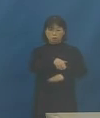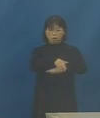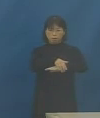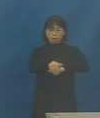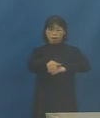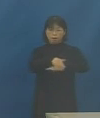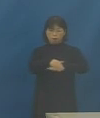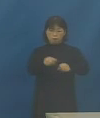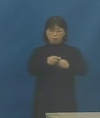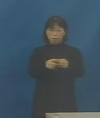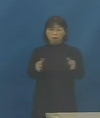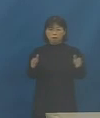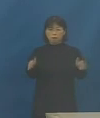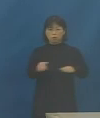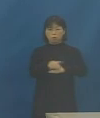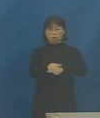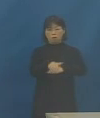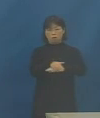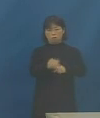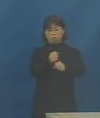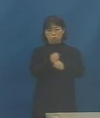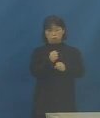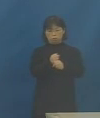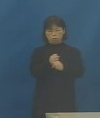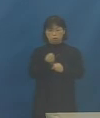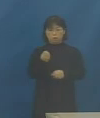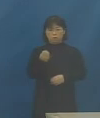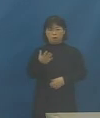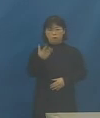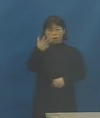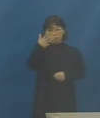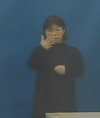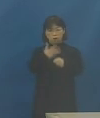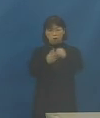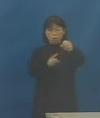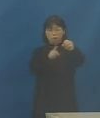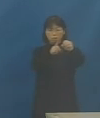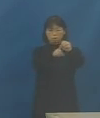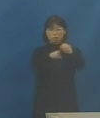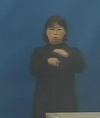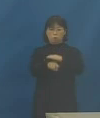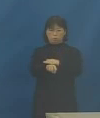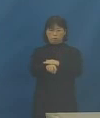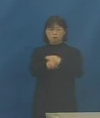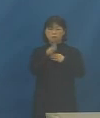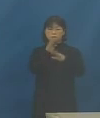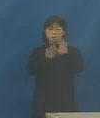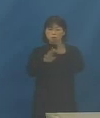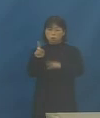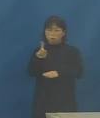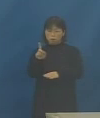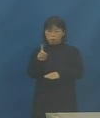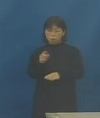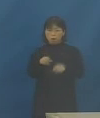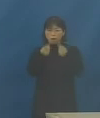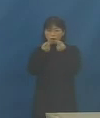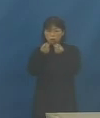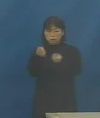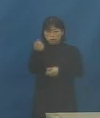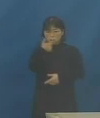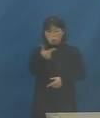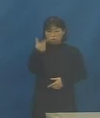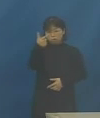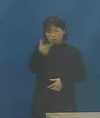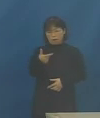年次計画でありますから例は8年度目指してということです現状どうかといいますとイノシシは6000頭という目標